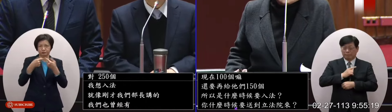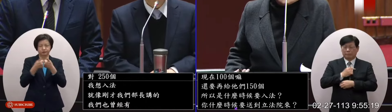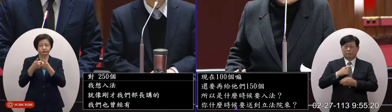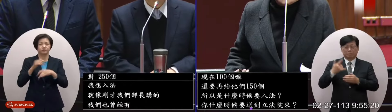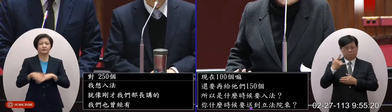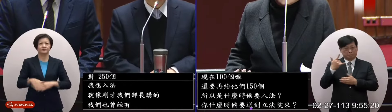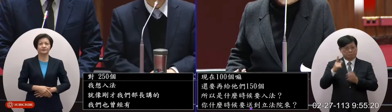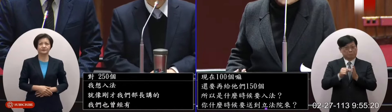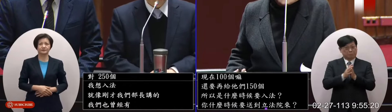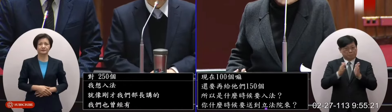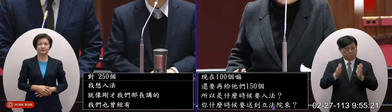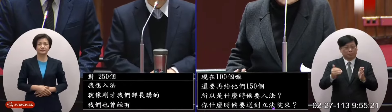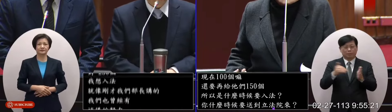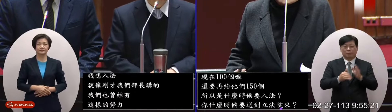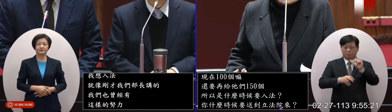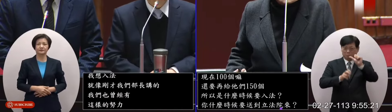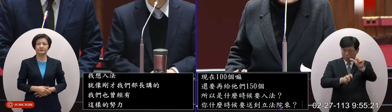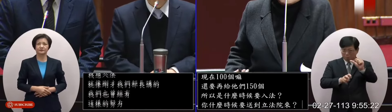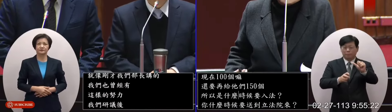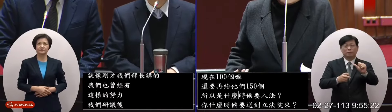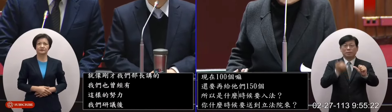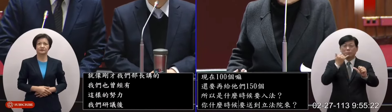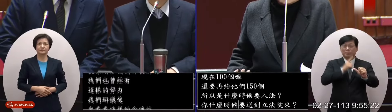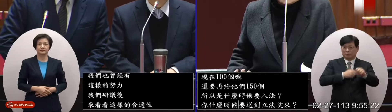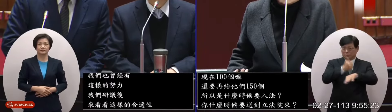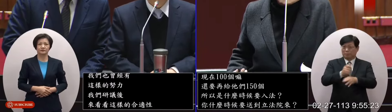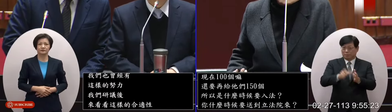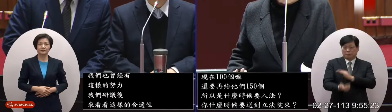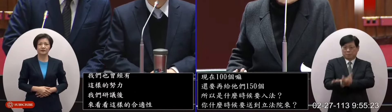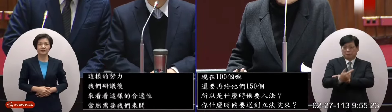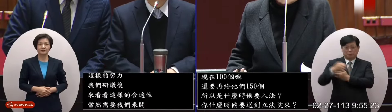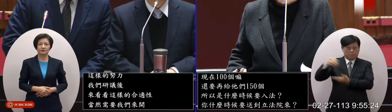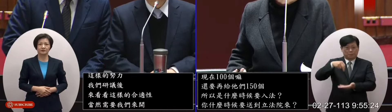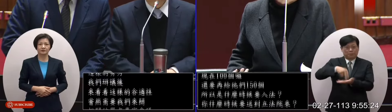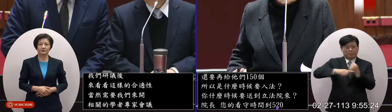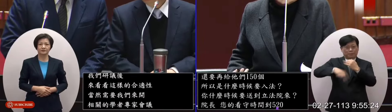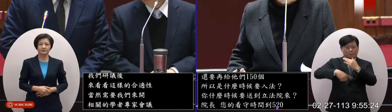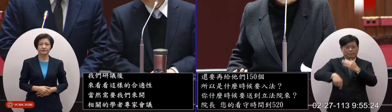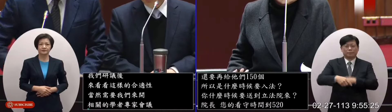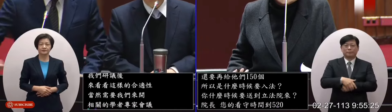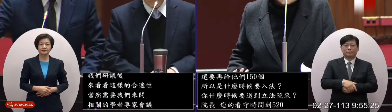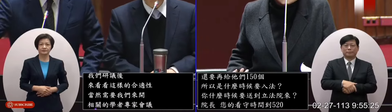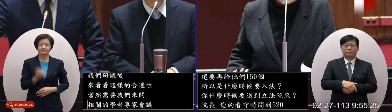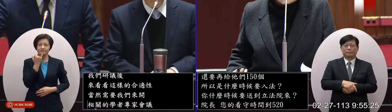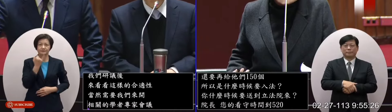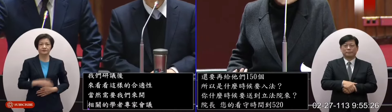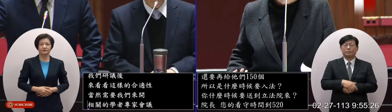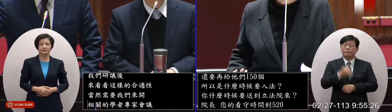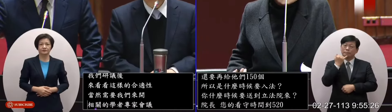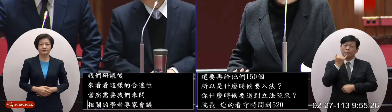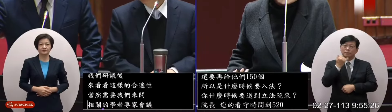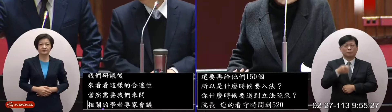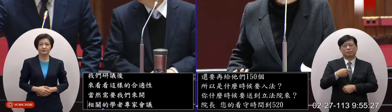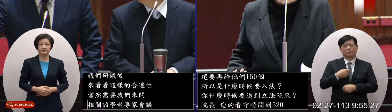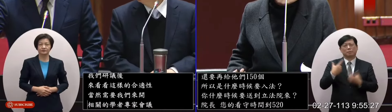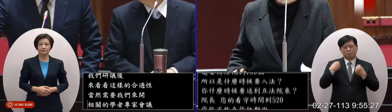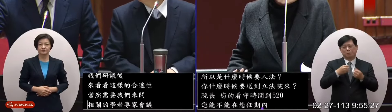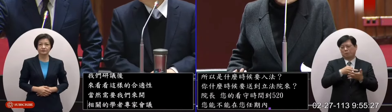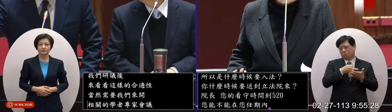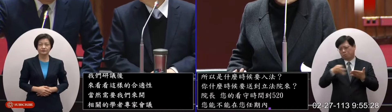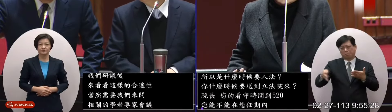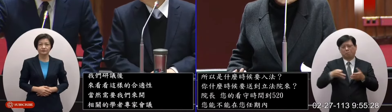间到520，您能不能在你任期内把这个案子送到立法院来？ 可以。 应该可以吧？应该都会嫌那么